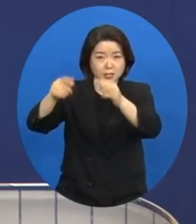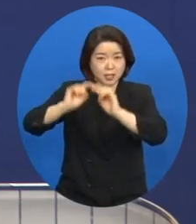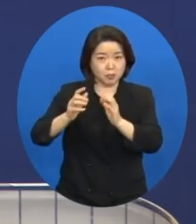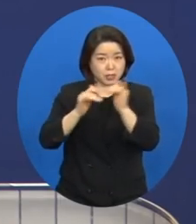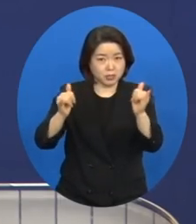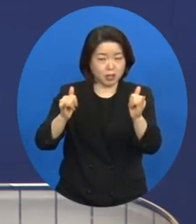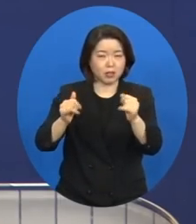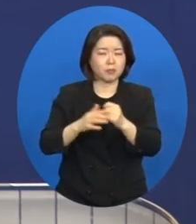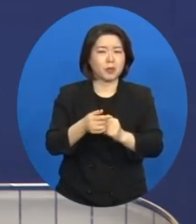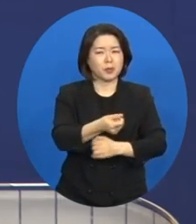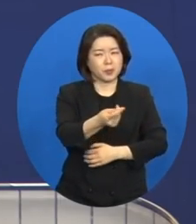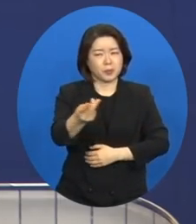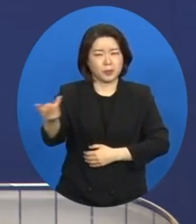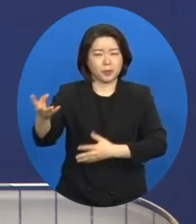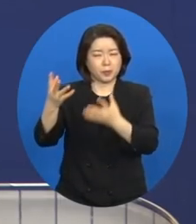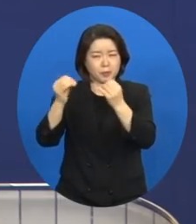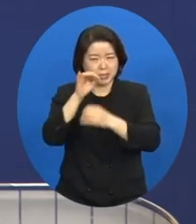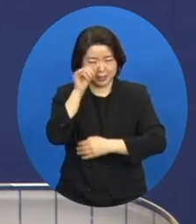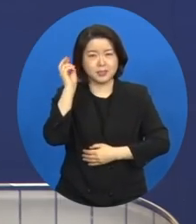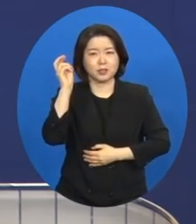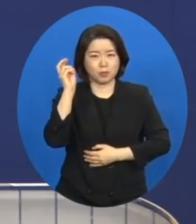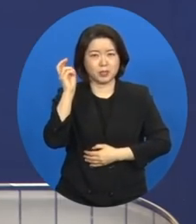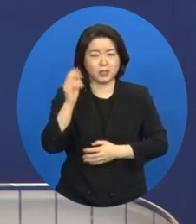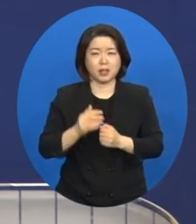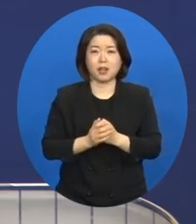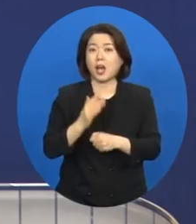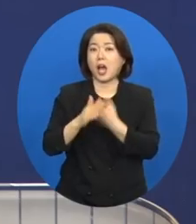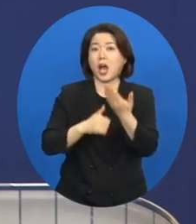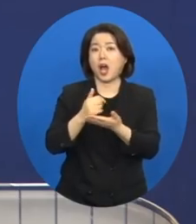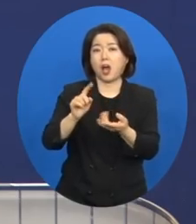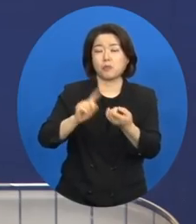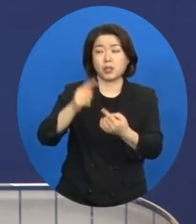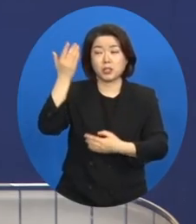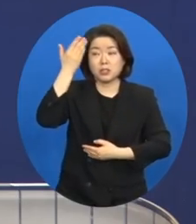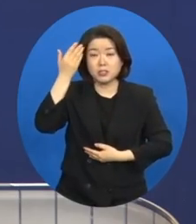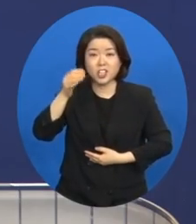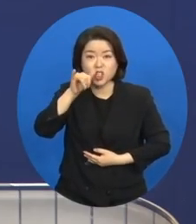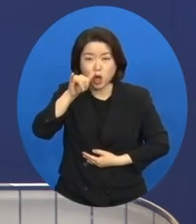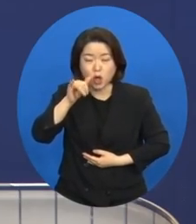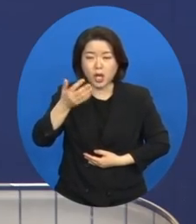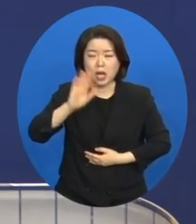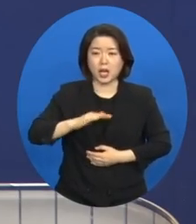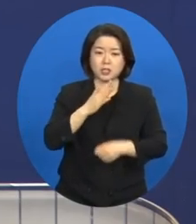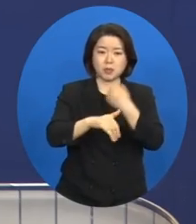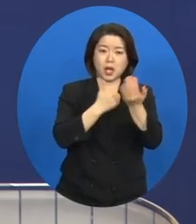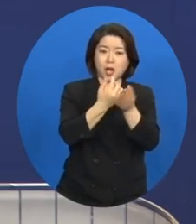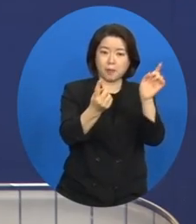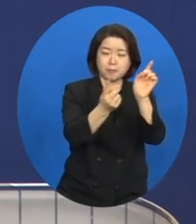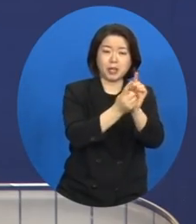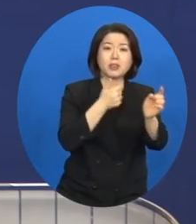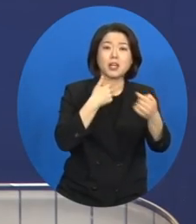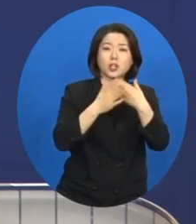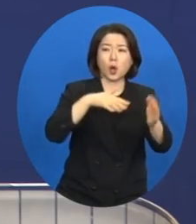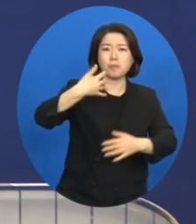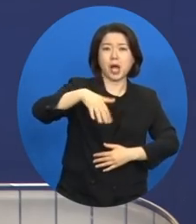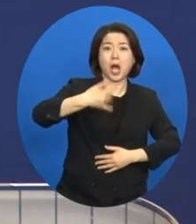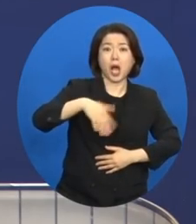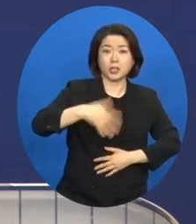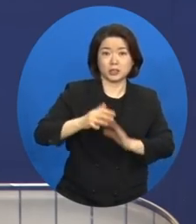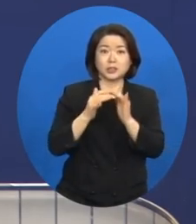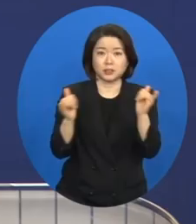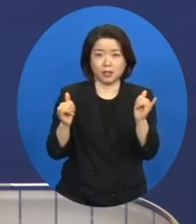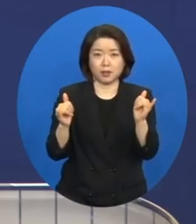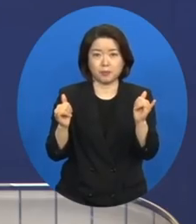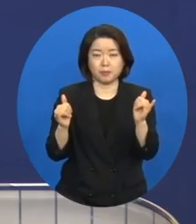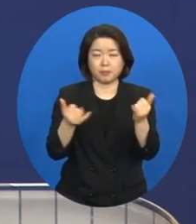이런 분들이 분명히 계실 거예요. 하나님에 대한 지식은 있지만 하나님을 만난 적은 아직 없는